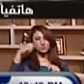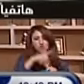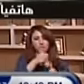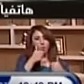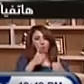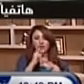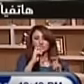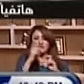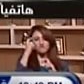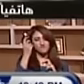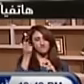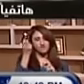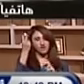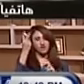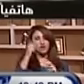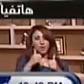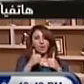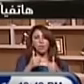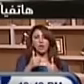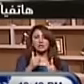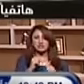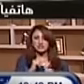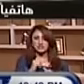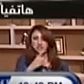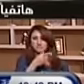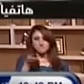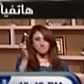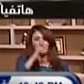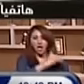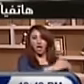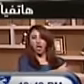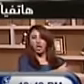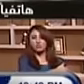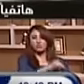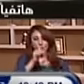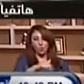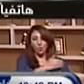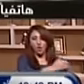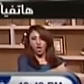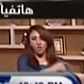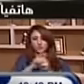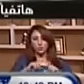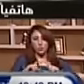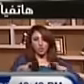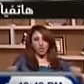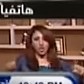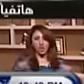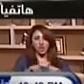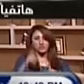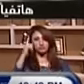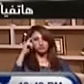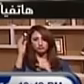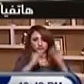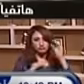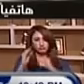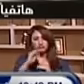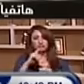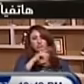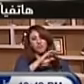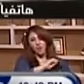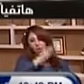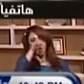الله باذن الله ستصبح من غد عضوا في اللجنه الاستراتيجيه، في لجنه الخطه الاستراتيجيه.